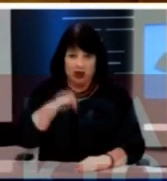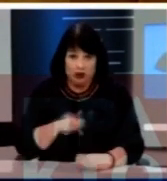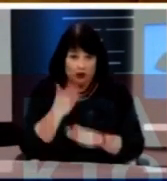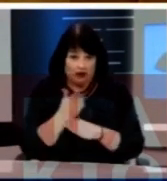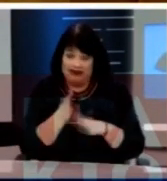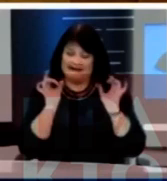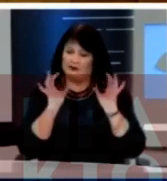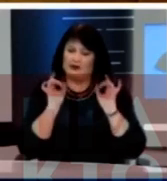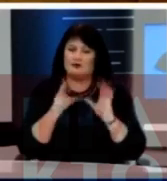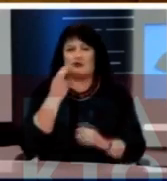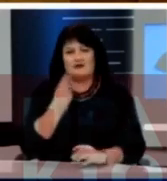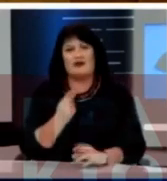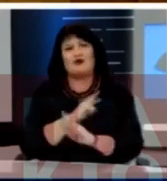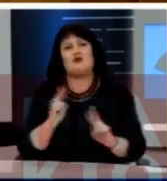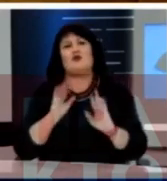αίθουσα.